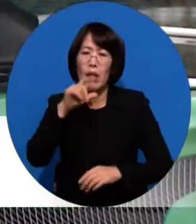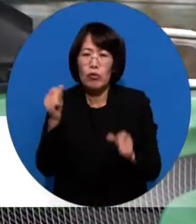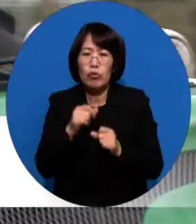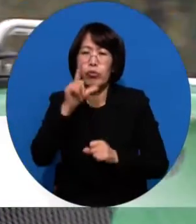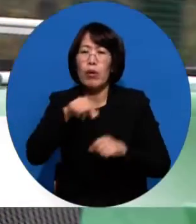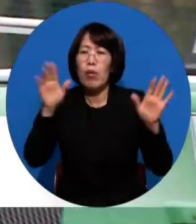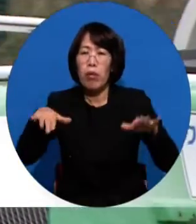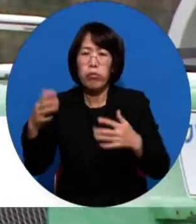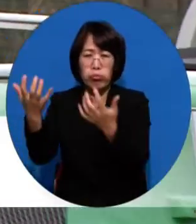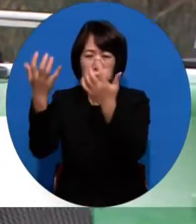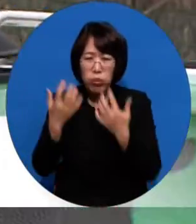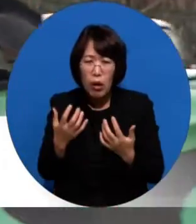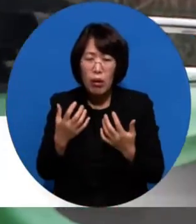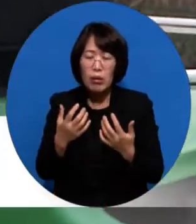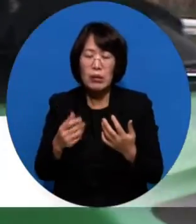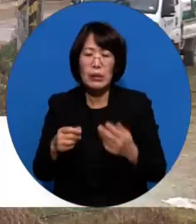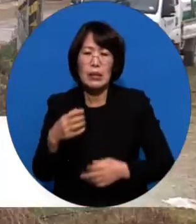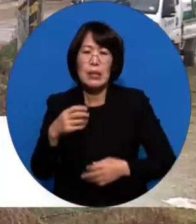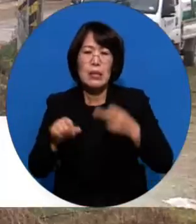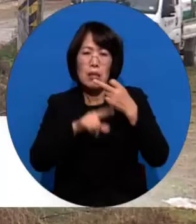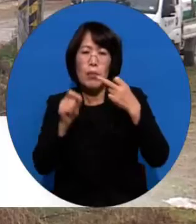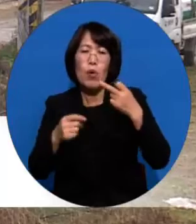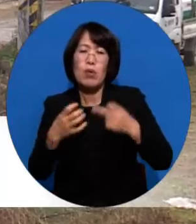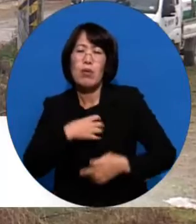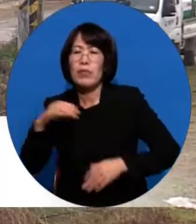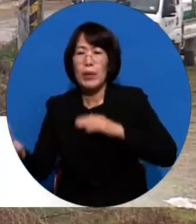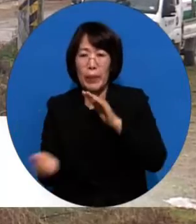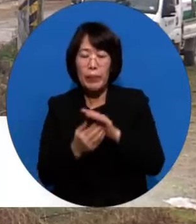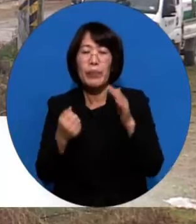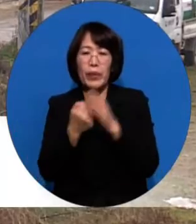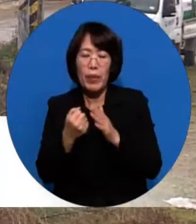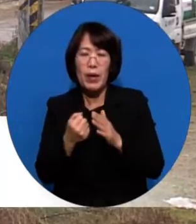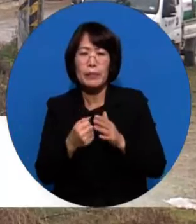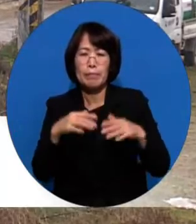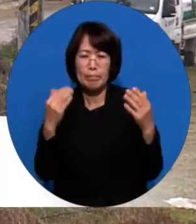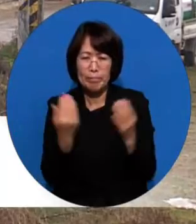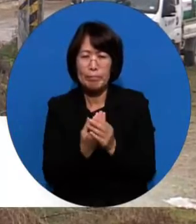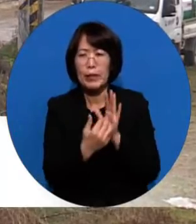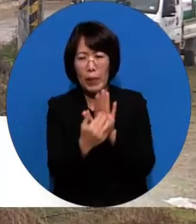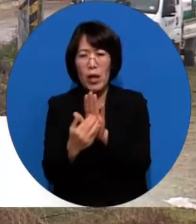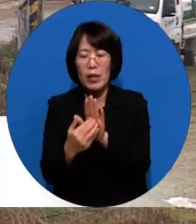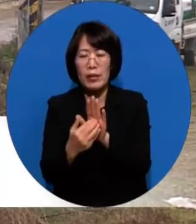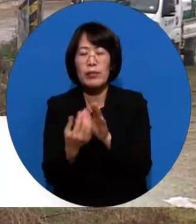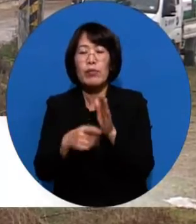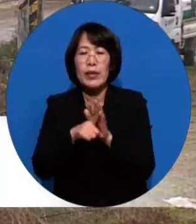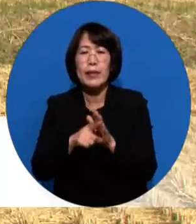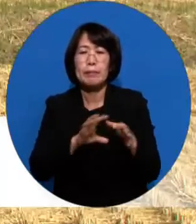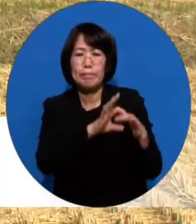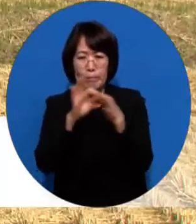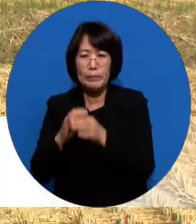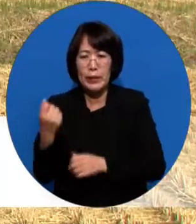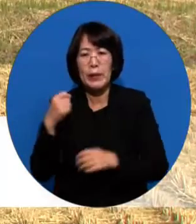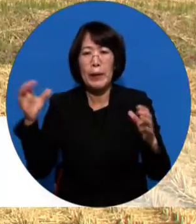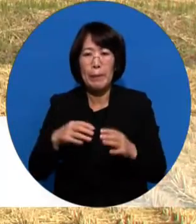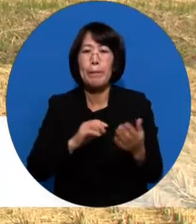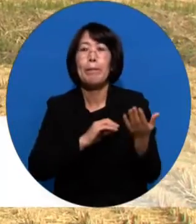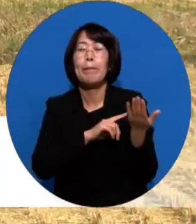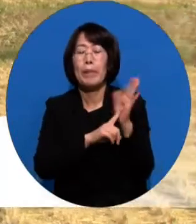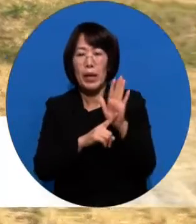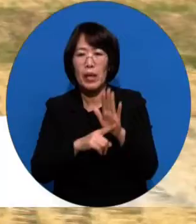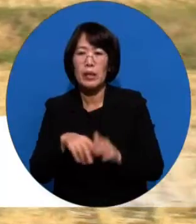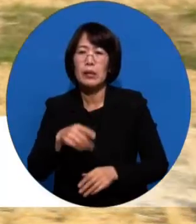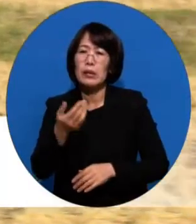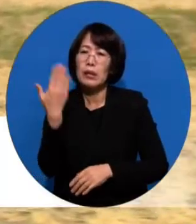12월이 최대 고비라며 빈틈없는 차단 방역을 위해 유기적으로 협력하기로 했습니다 지난달 장흥